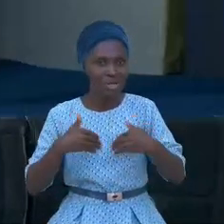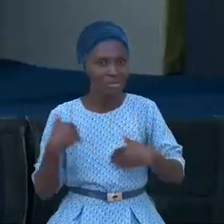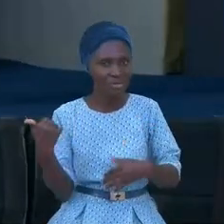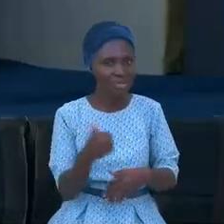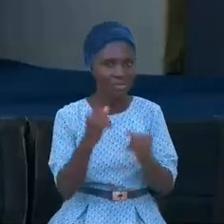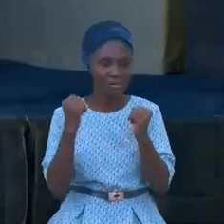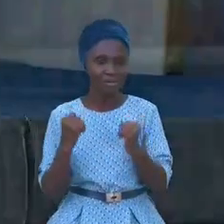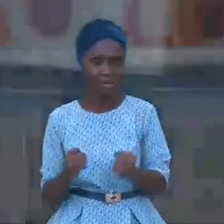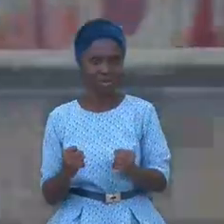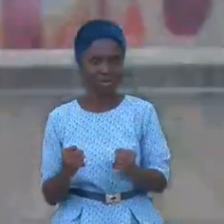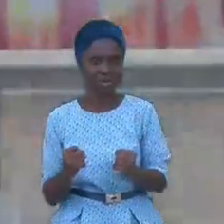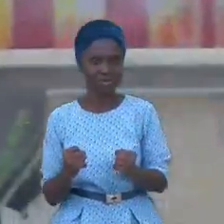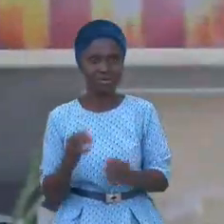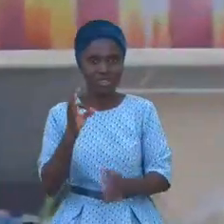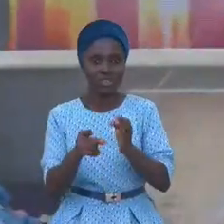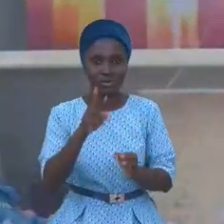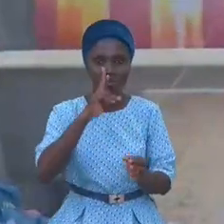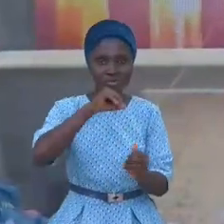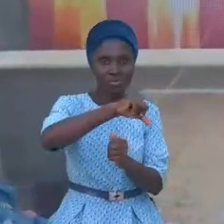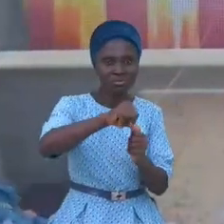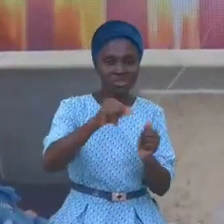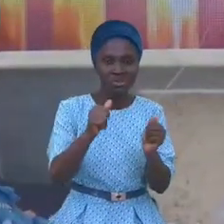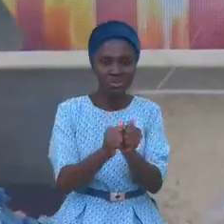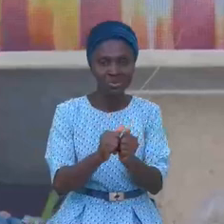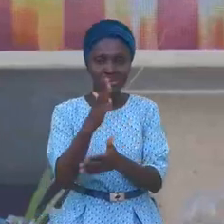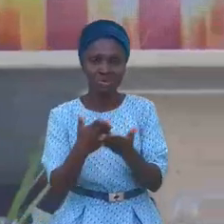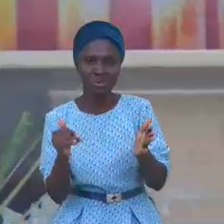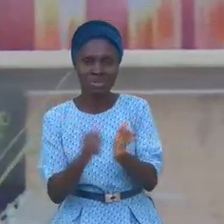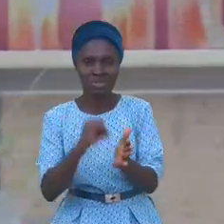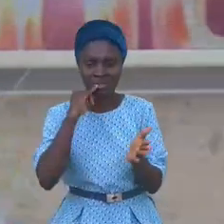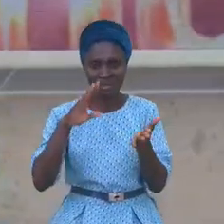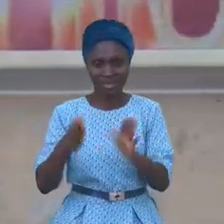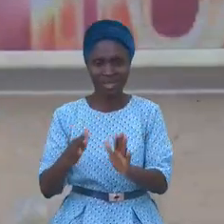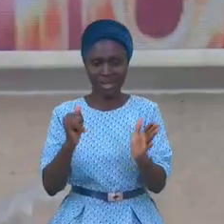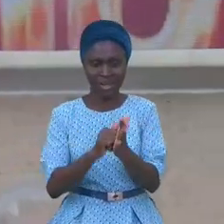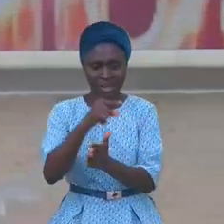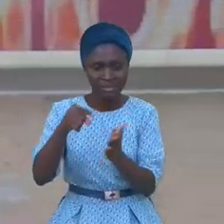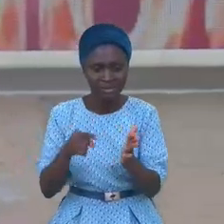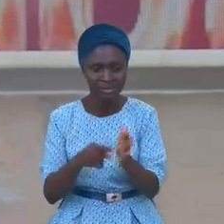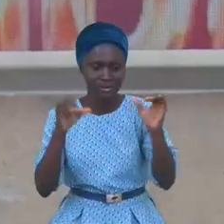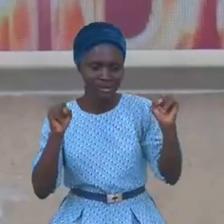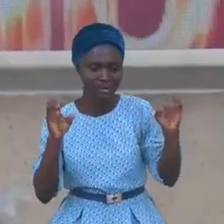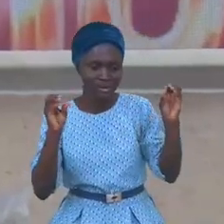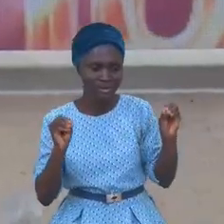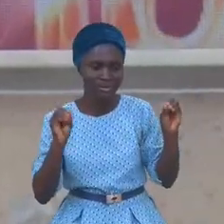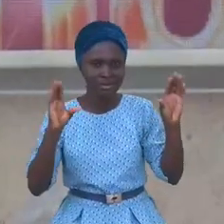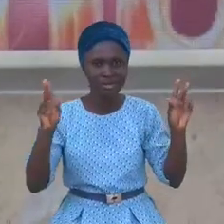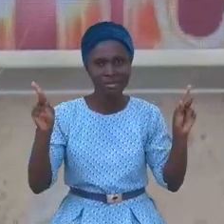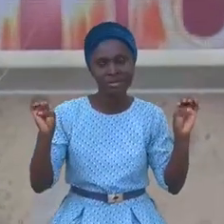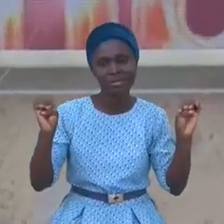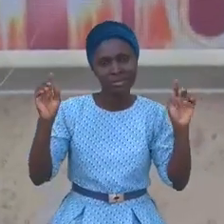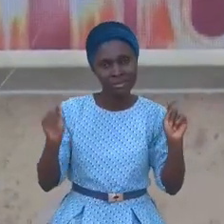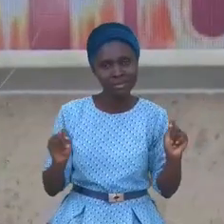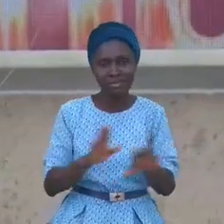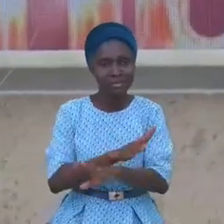associé à ceci. Cette relation est morte. Elle n'apporte rien. Aucune lumière. Il n'y a